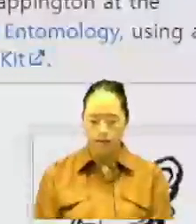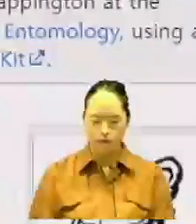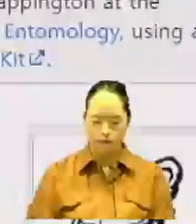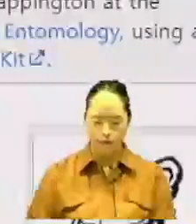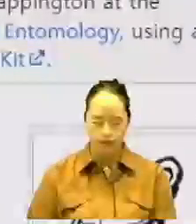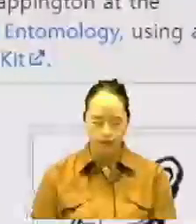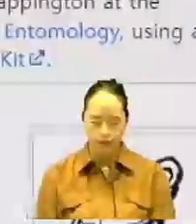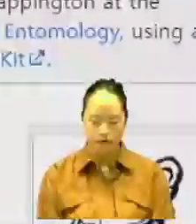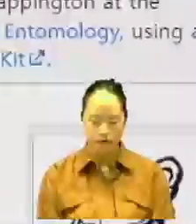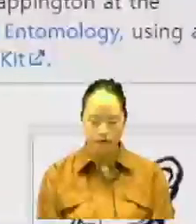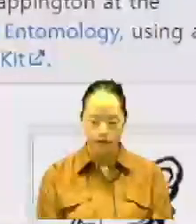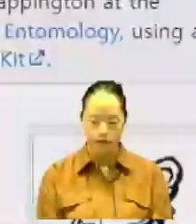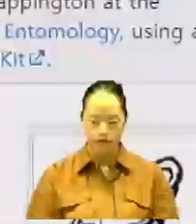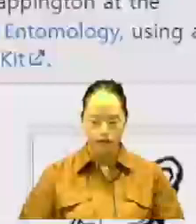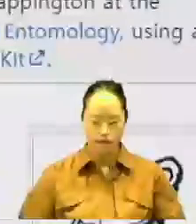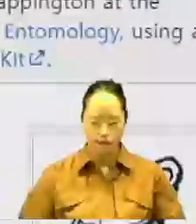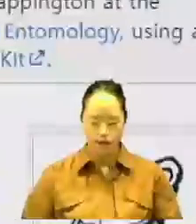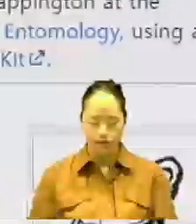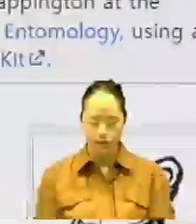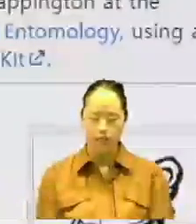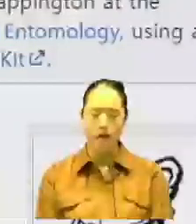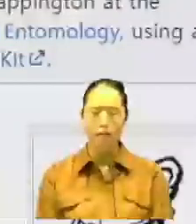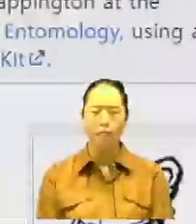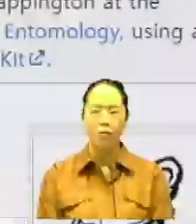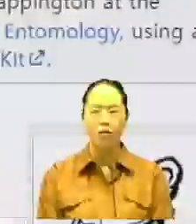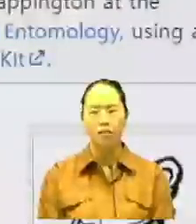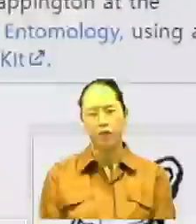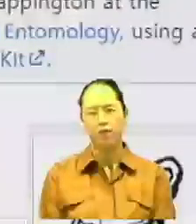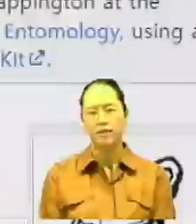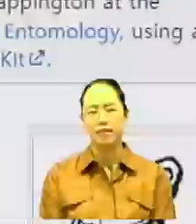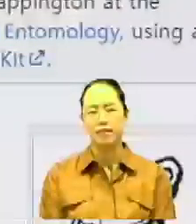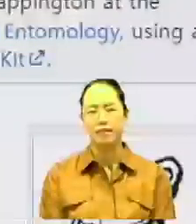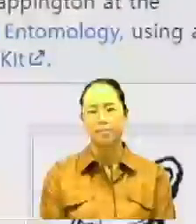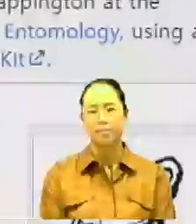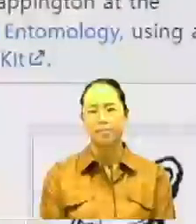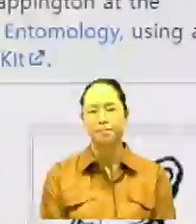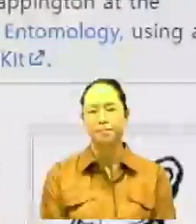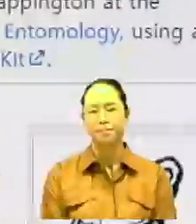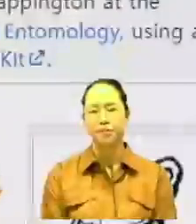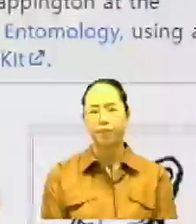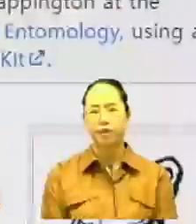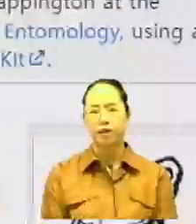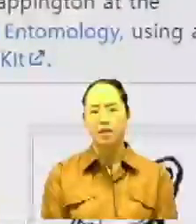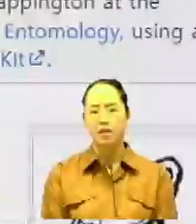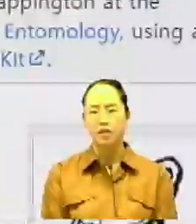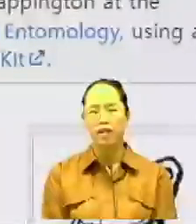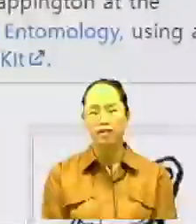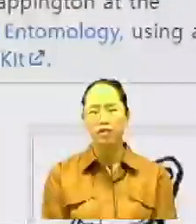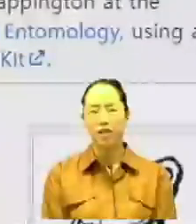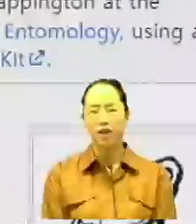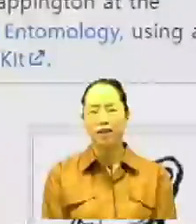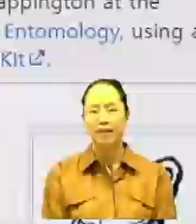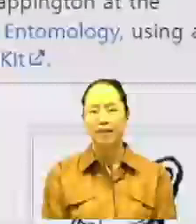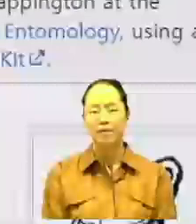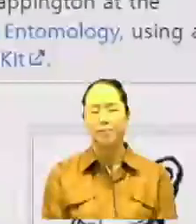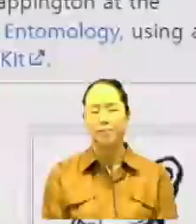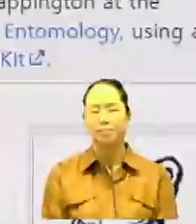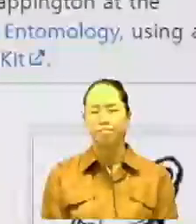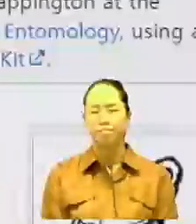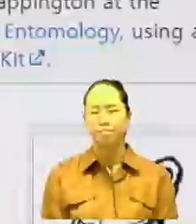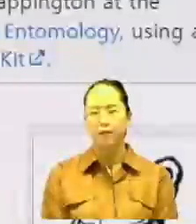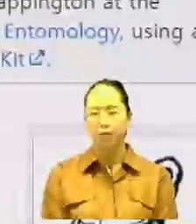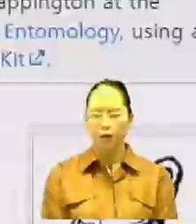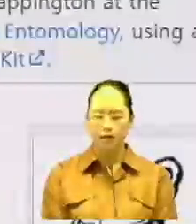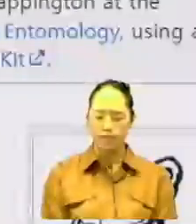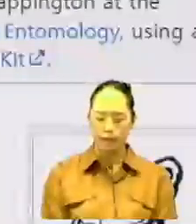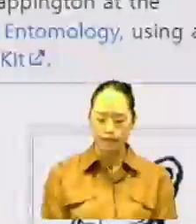个浪费时间的。我们不是想讨论这些没有用的问题，让我们来辩论一些最重